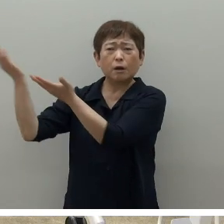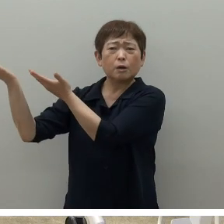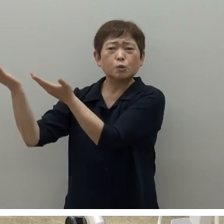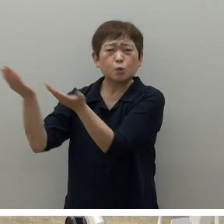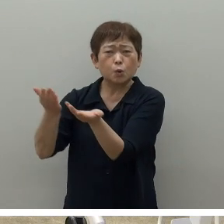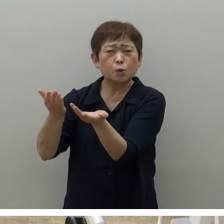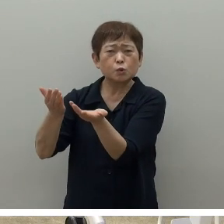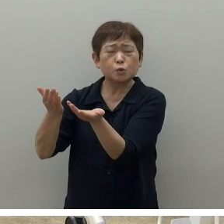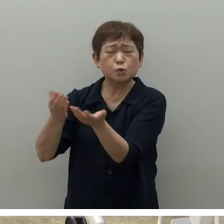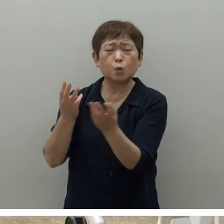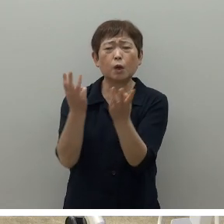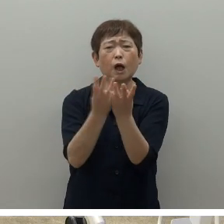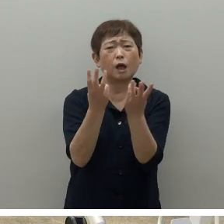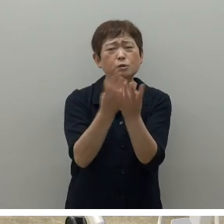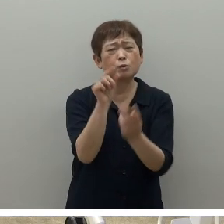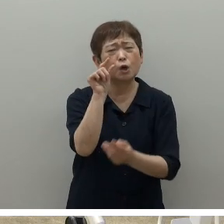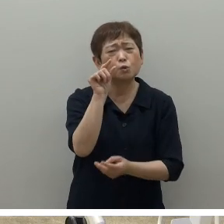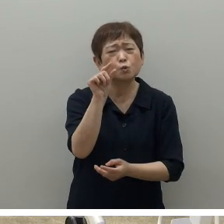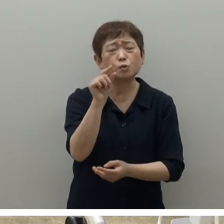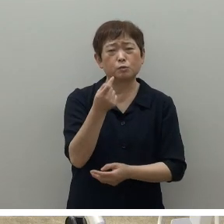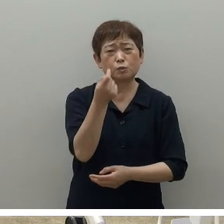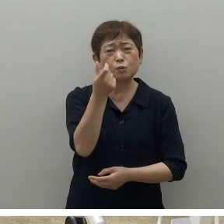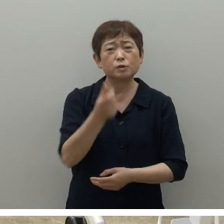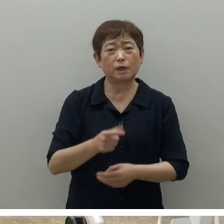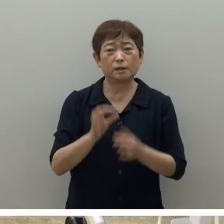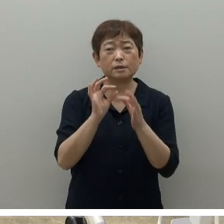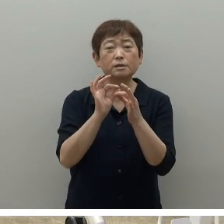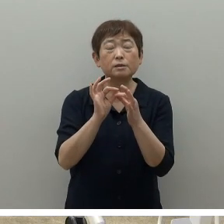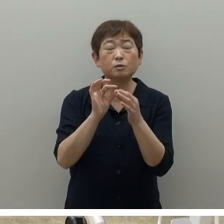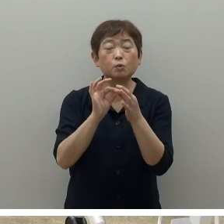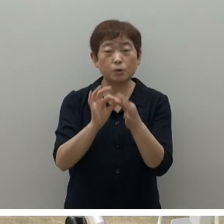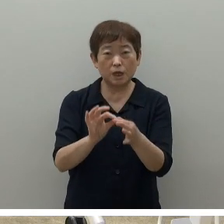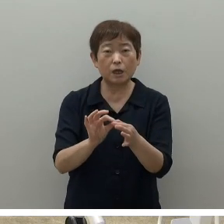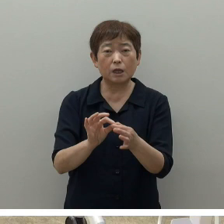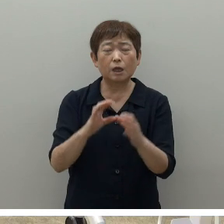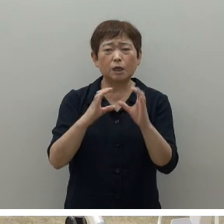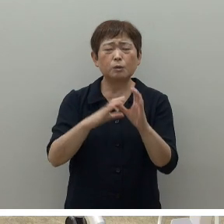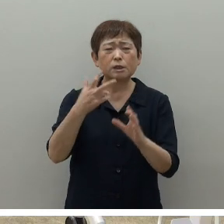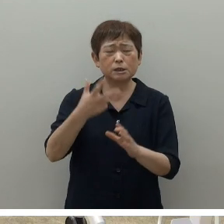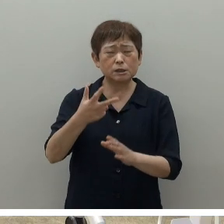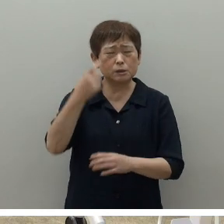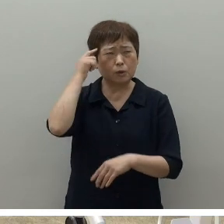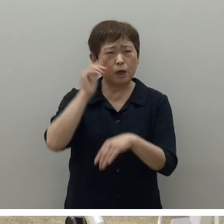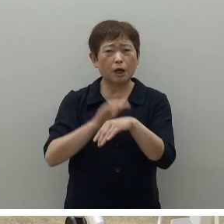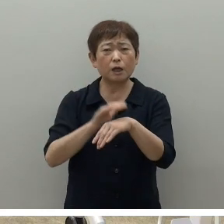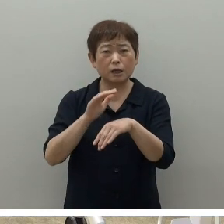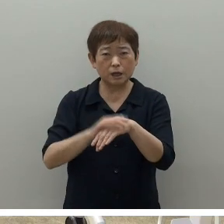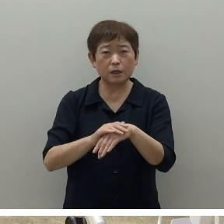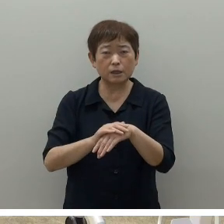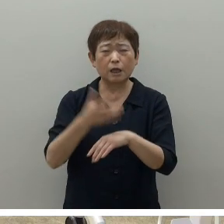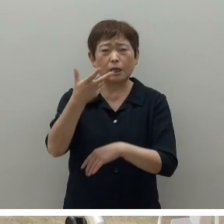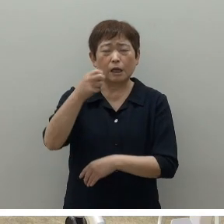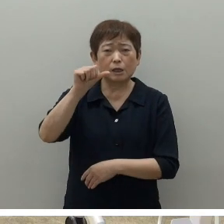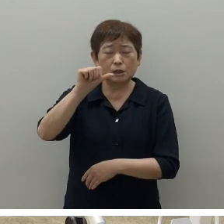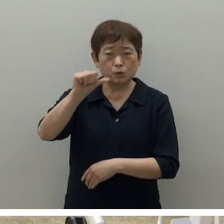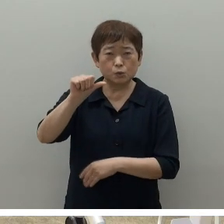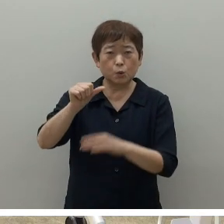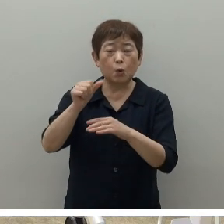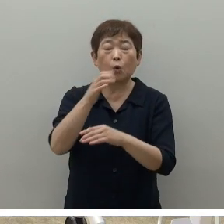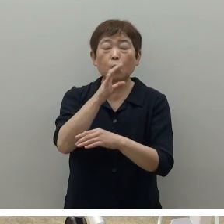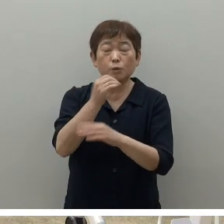の供給がですね、非常に少なかったために、市独自に75歳以上を優先することと